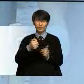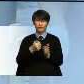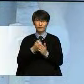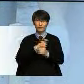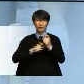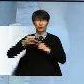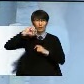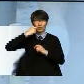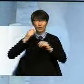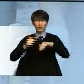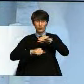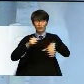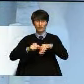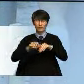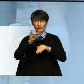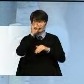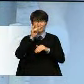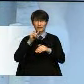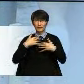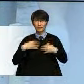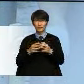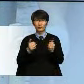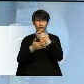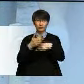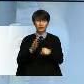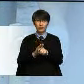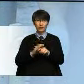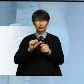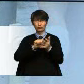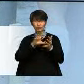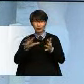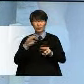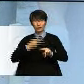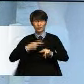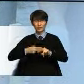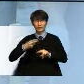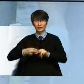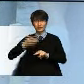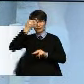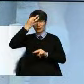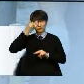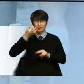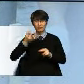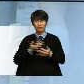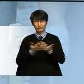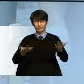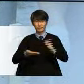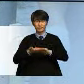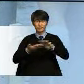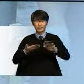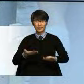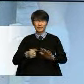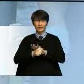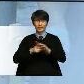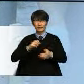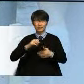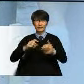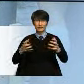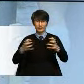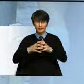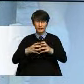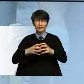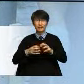코로나19로 더 어려운 환경에 놓인 취약계층을 위해 유명한 요리사들이 재능 기부에 나섰습니다. 사랑이 가득 담긴 도시락을